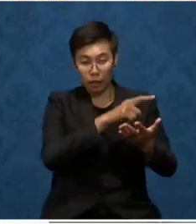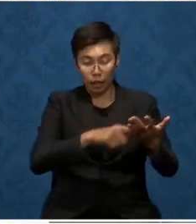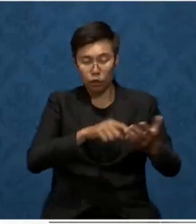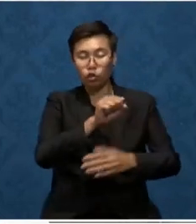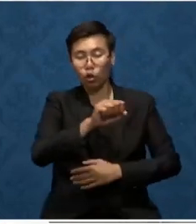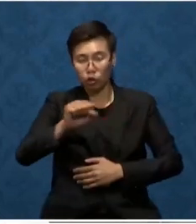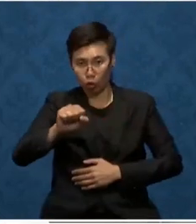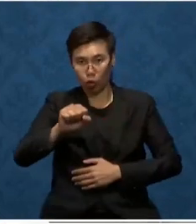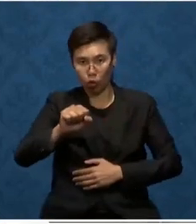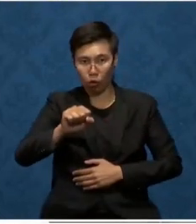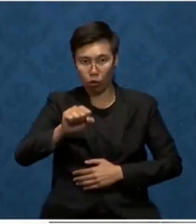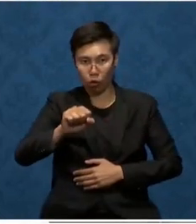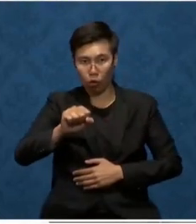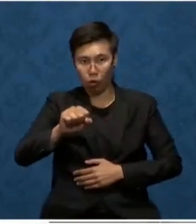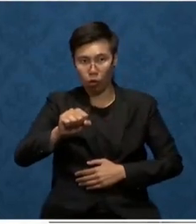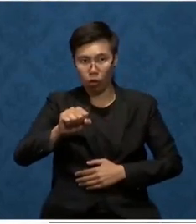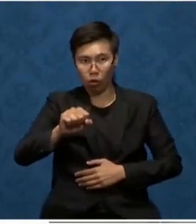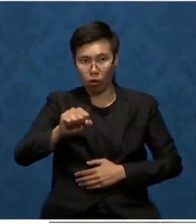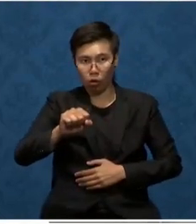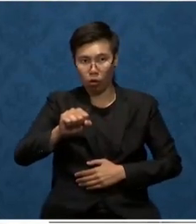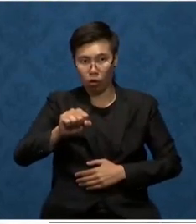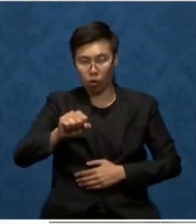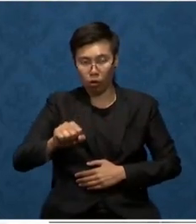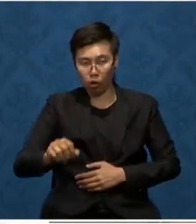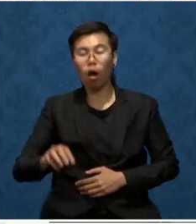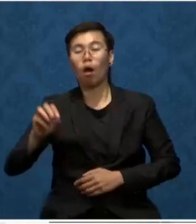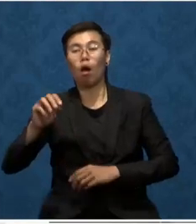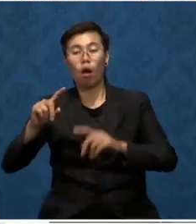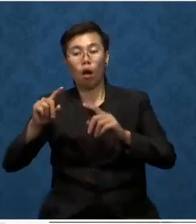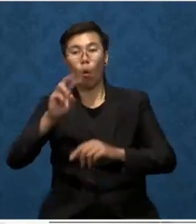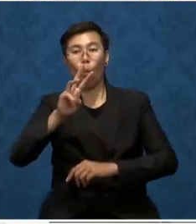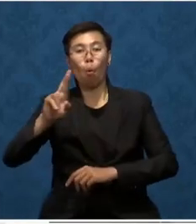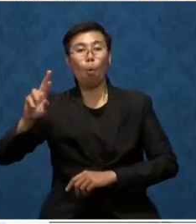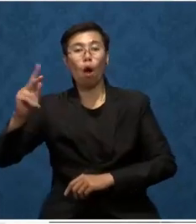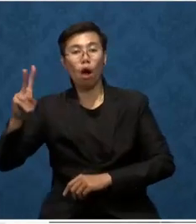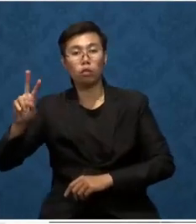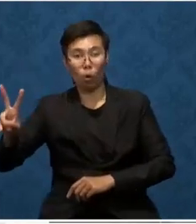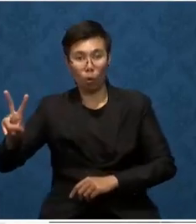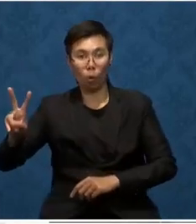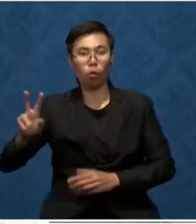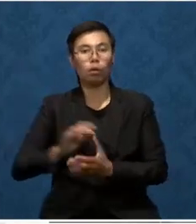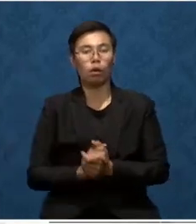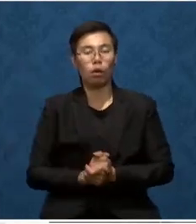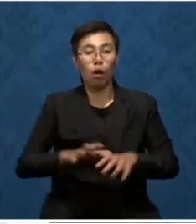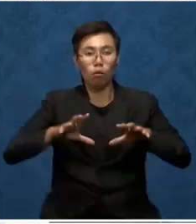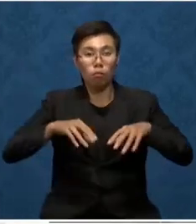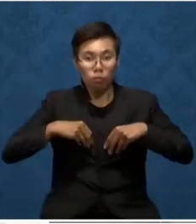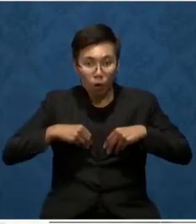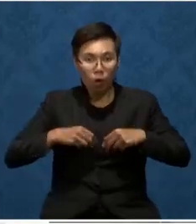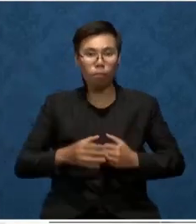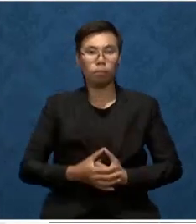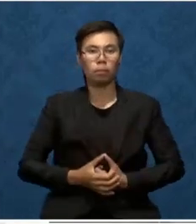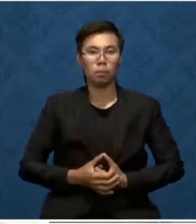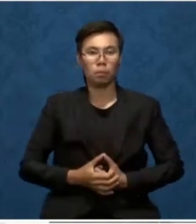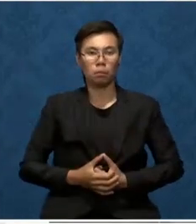แรกแล้วในวรรค 2การเห็นชอบบุคคลนอก